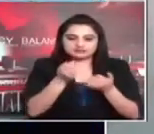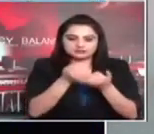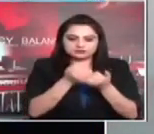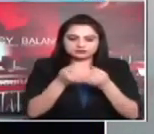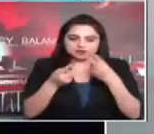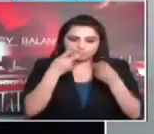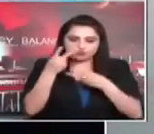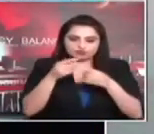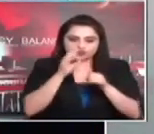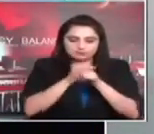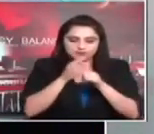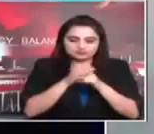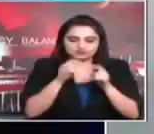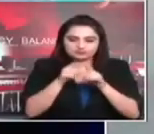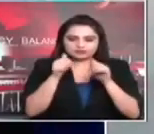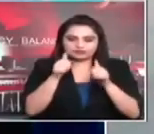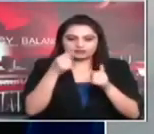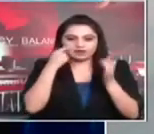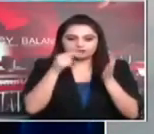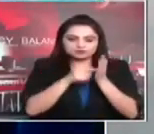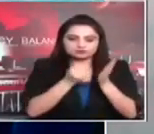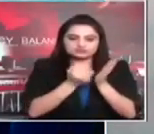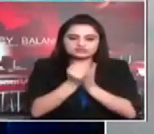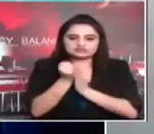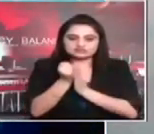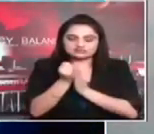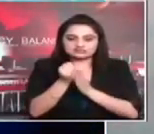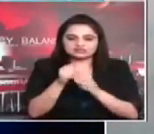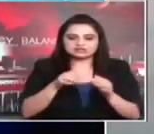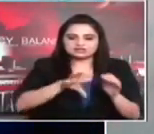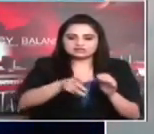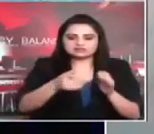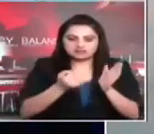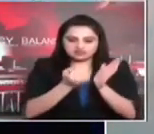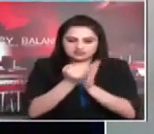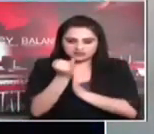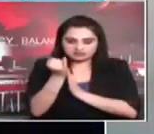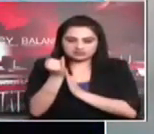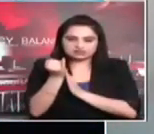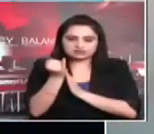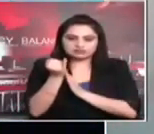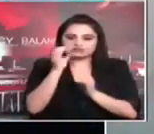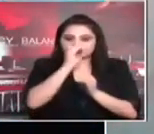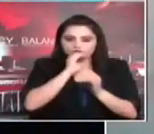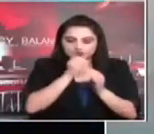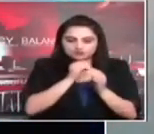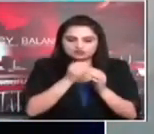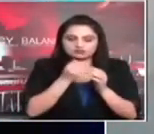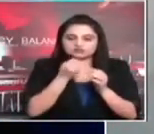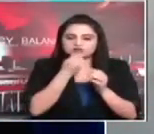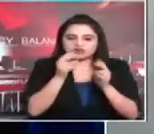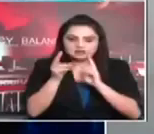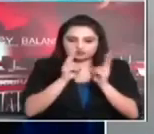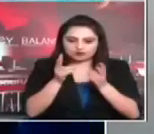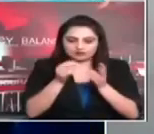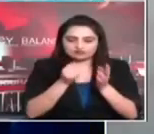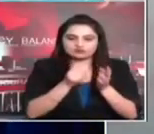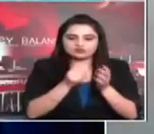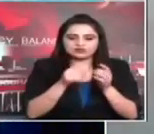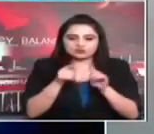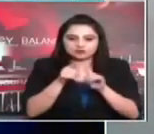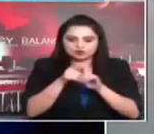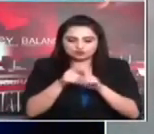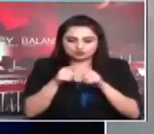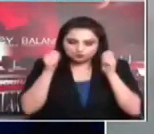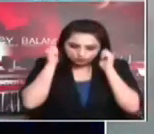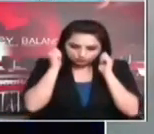होटल व्यवसायको देखिन्छ। त्यस्तै यहाँ कृषि स्थानीय कृषि चाहिँ जहाँ अर्ग्यानिक चिजहरू उत्पादन गर्ने किसानीहरूले डोकोमा